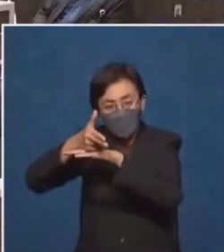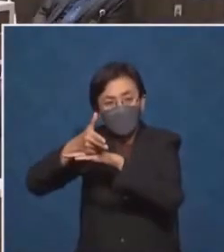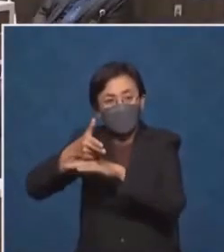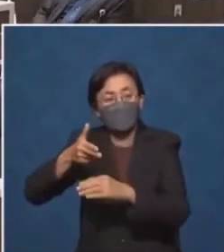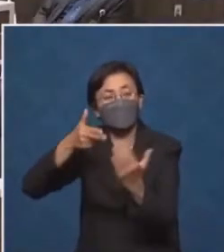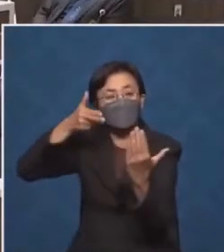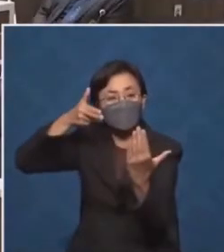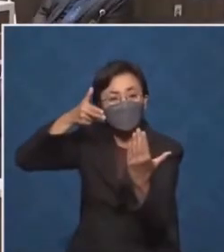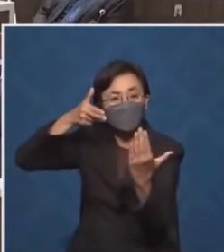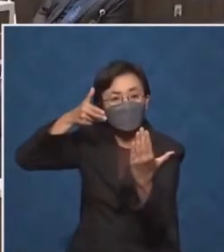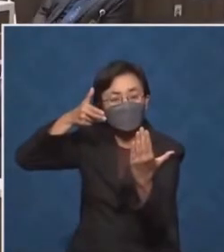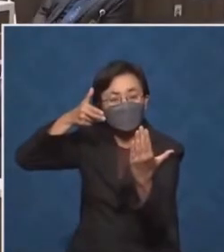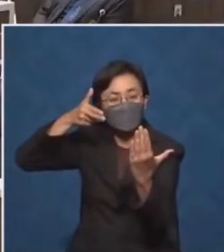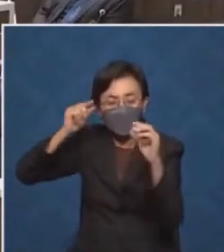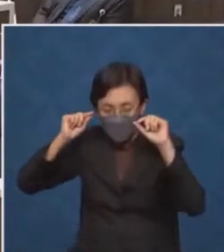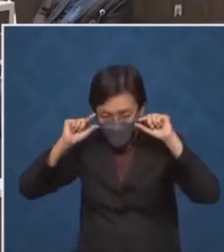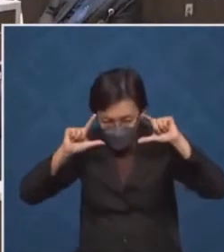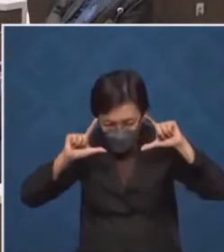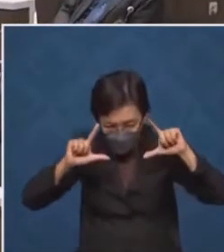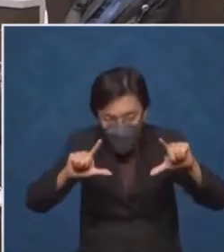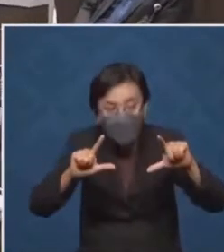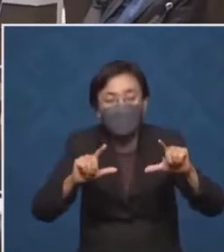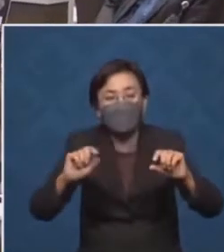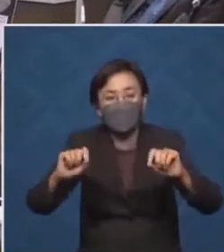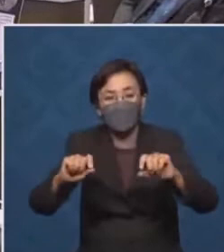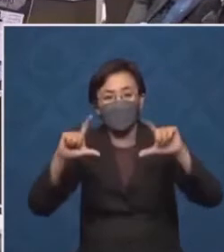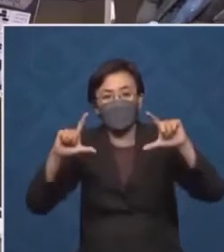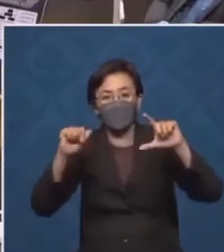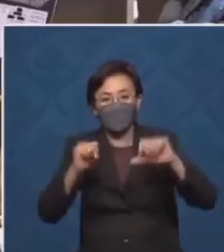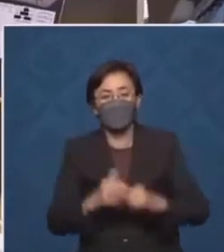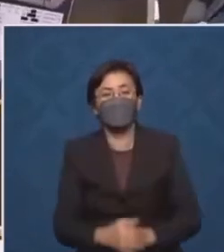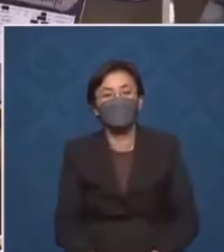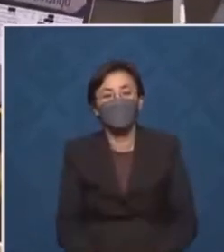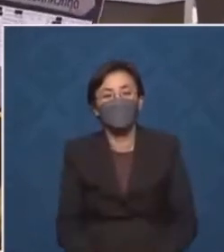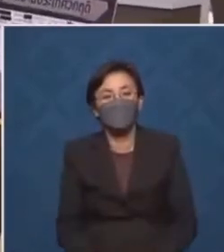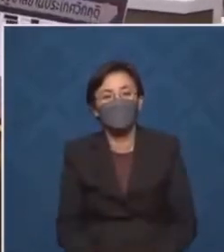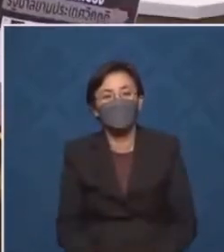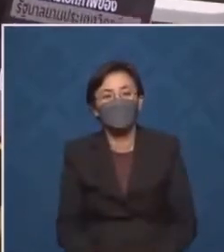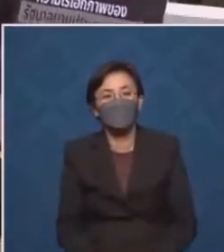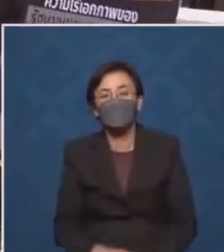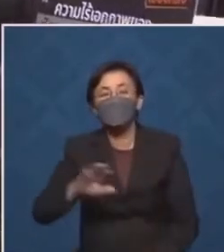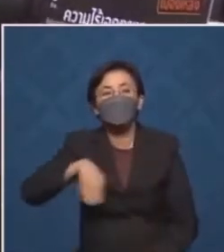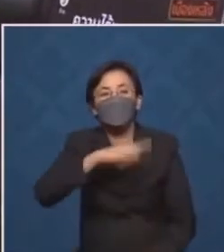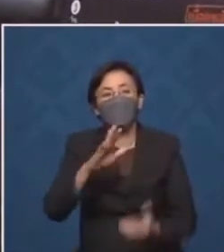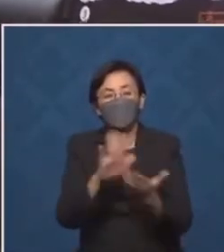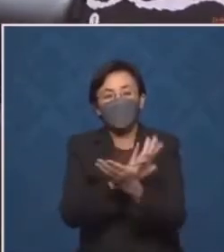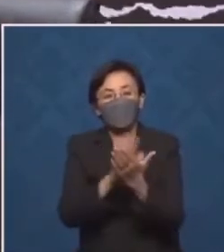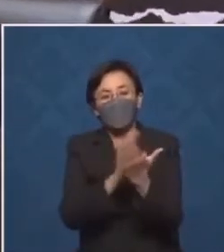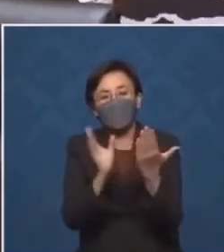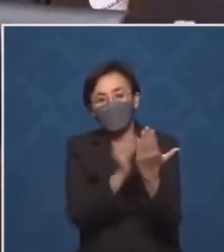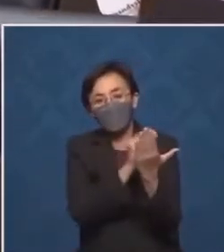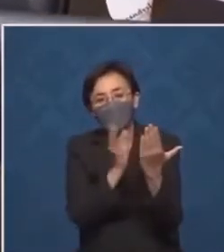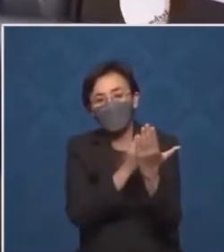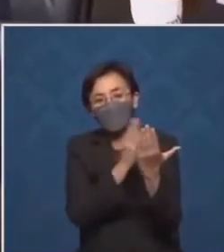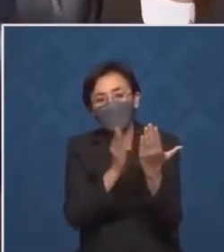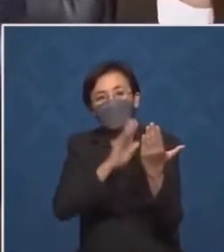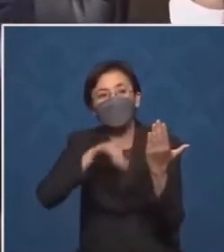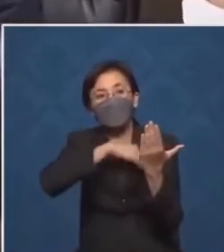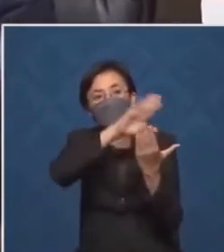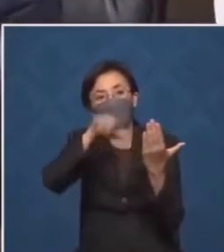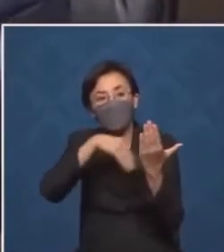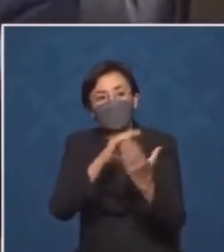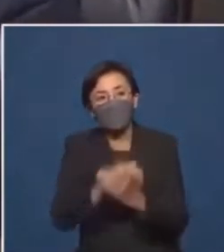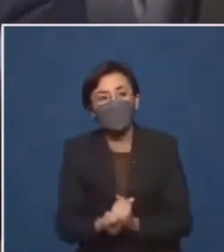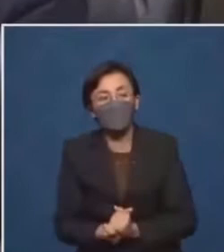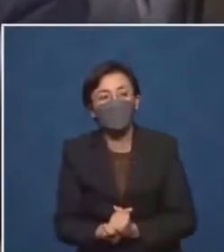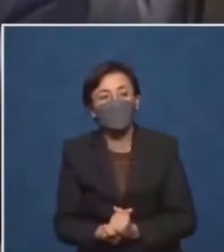เนี้ยครัแ่ก็ขอ chaงหมดนั่ pasta and หล้อ